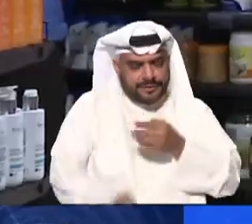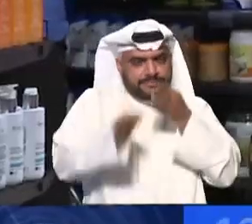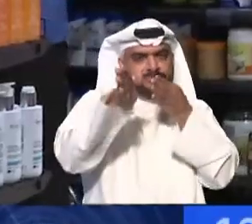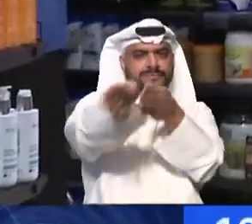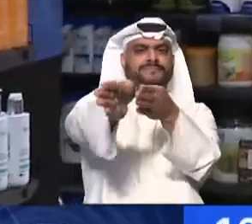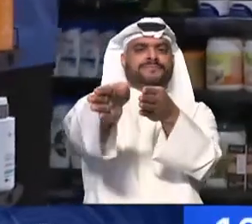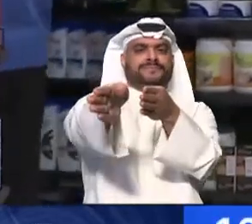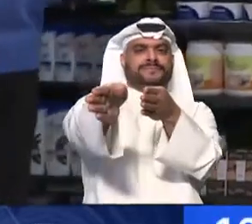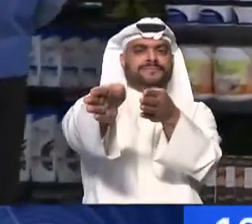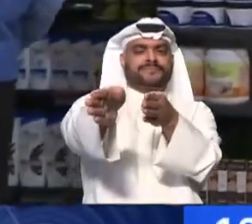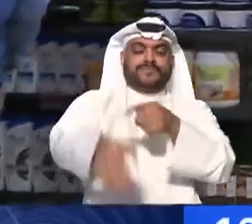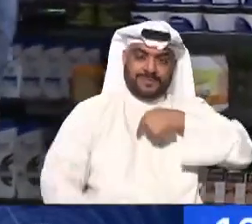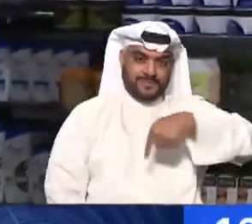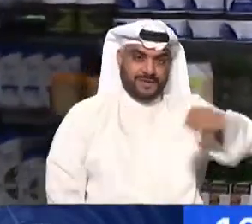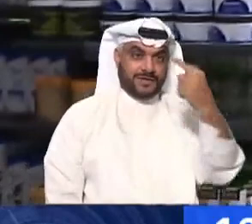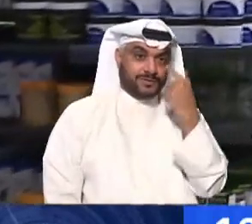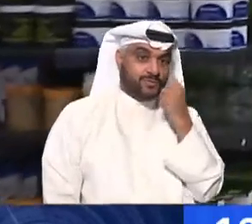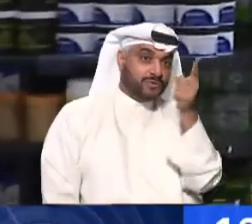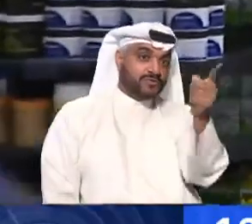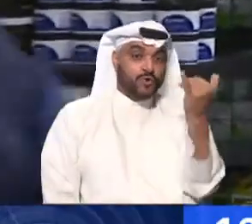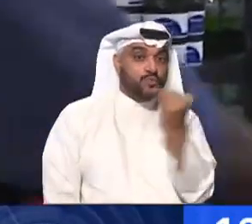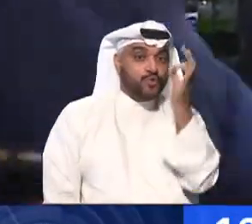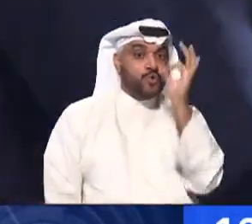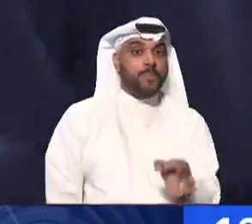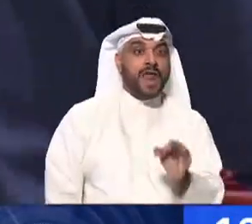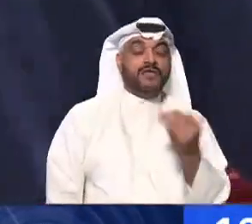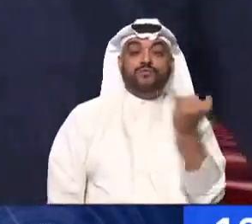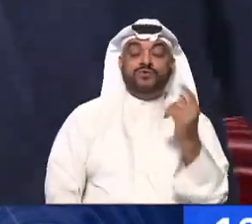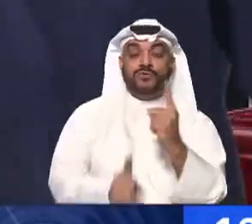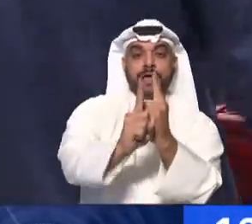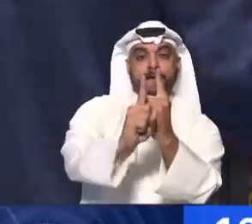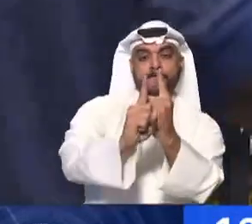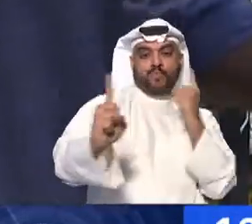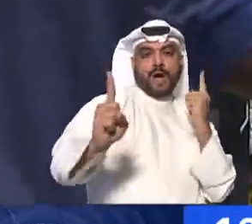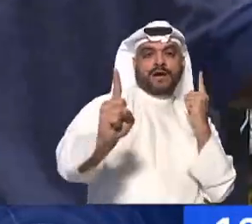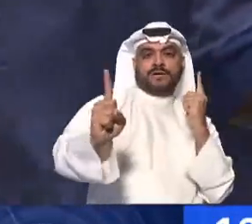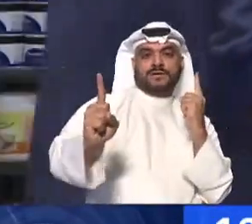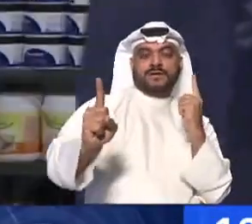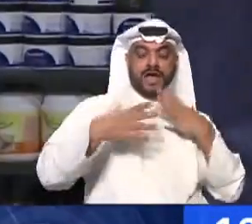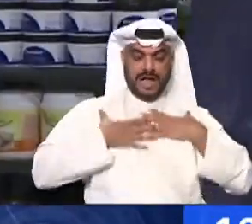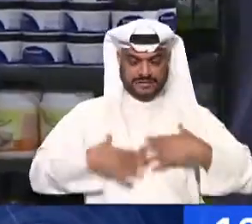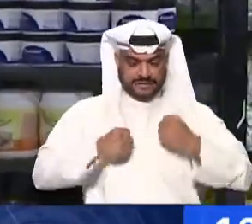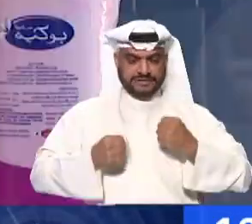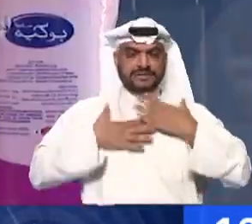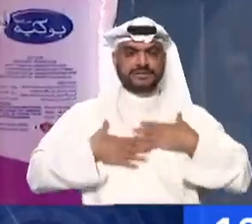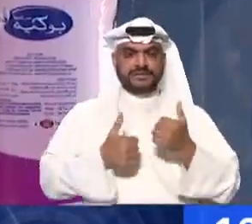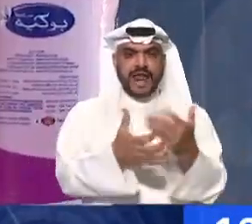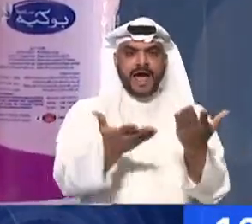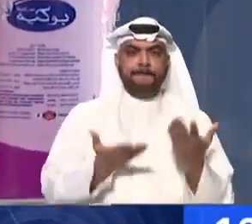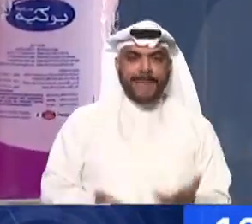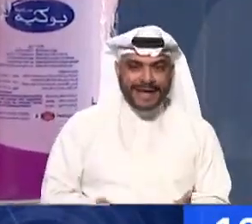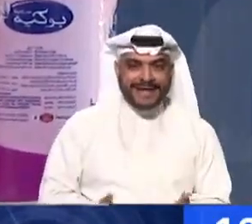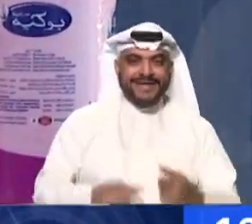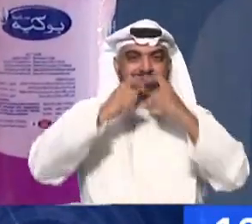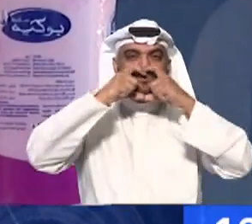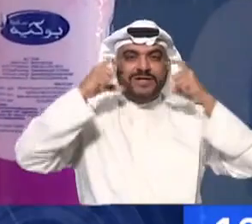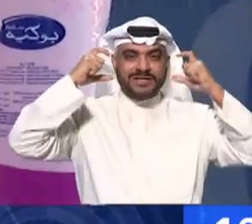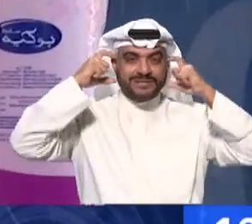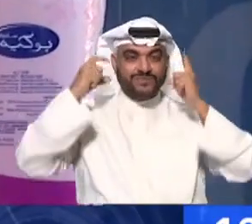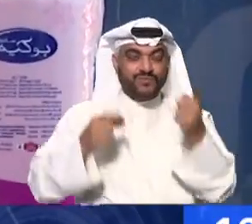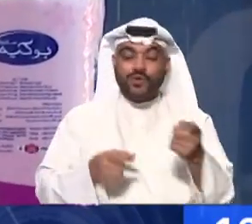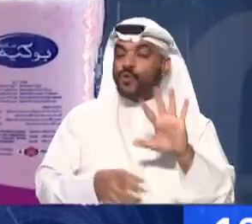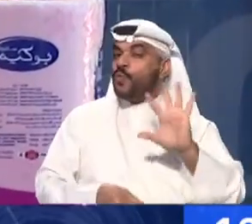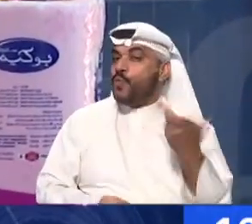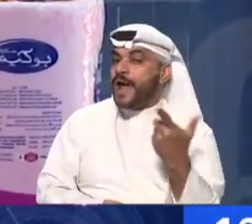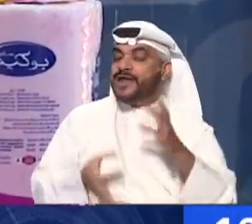قبل الجميع. فعلينا أن نطبق مفهوم التباعد الاجتماعي لسلامتنا أينما كنا وخاصة في أماكن